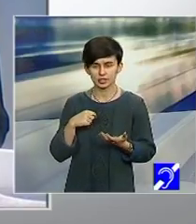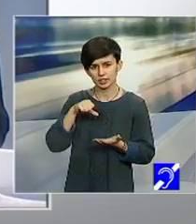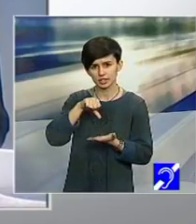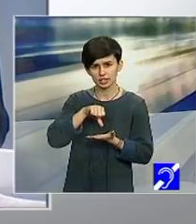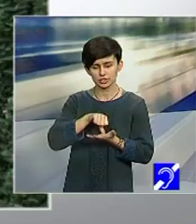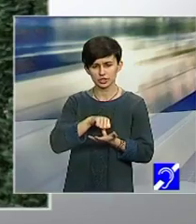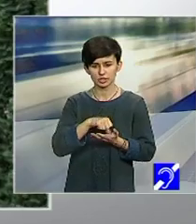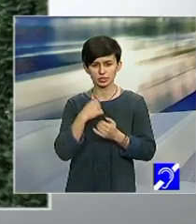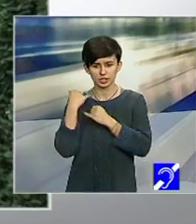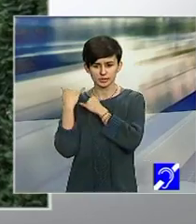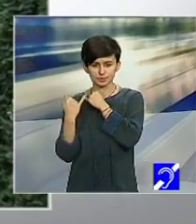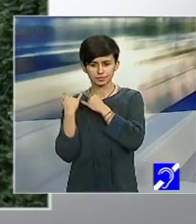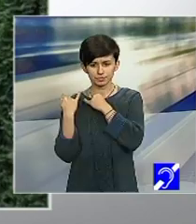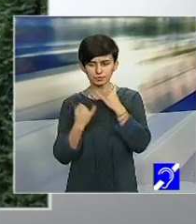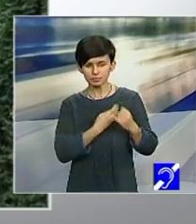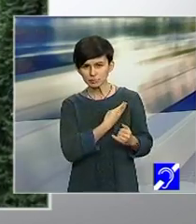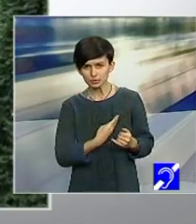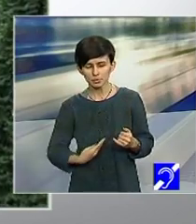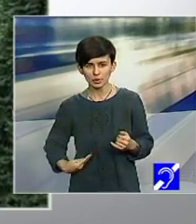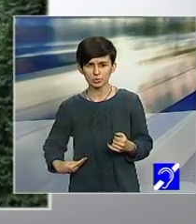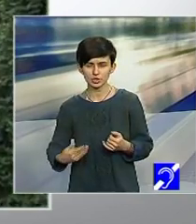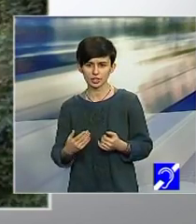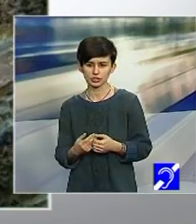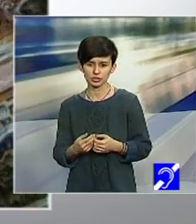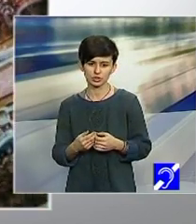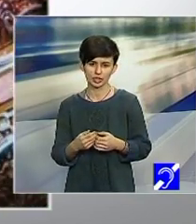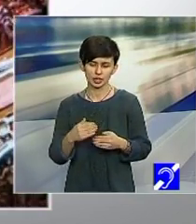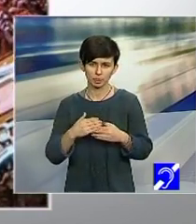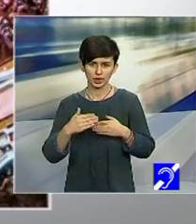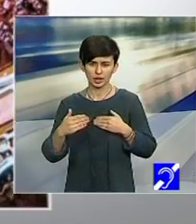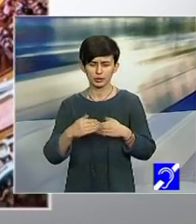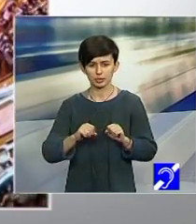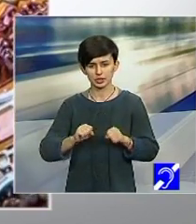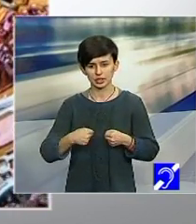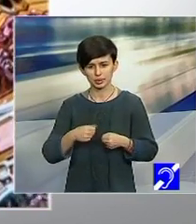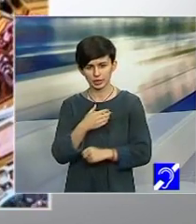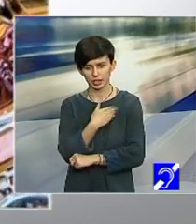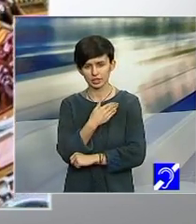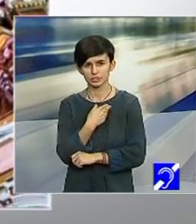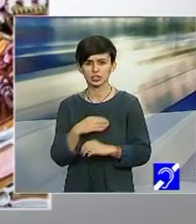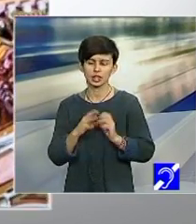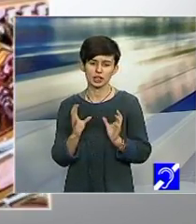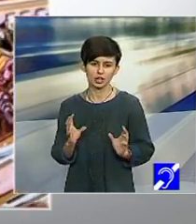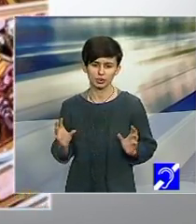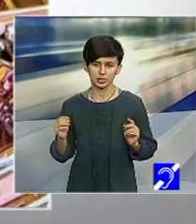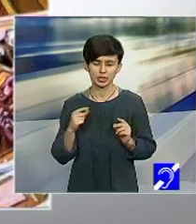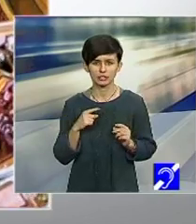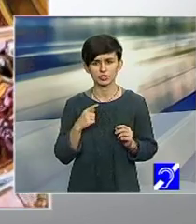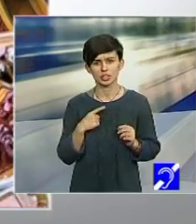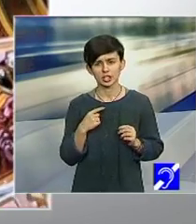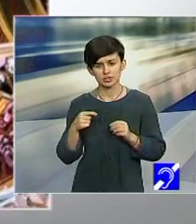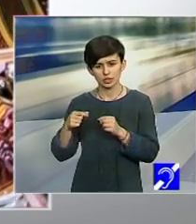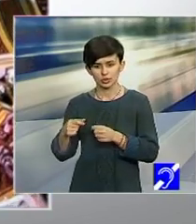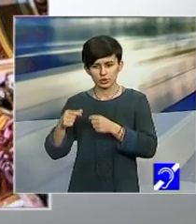Bucureștiului, pe strada Lipscani, vis-a-vis chiar de Banca Națională a României. Este o clădire